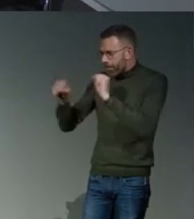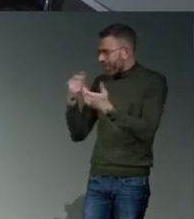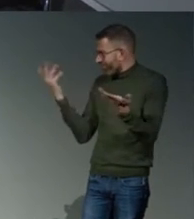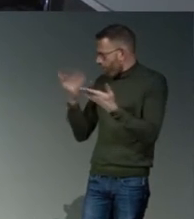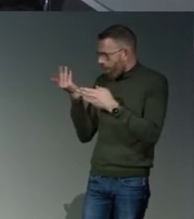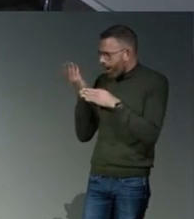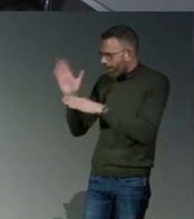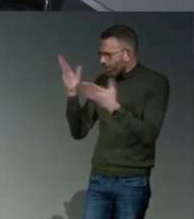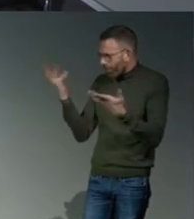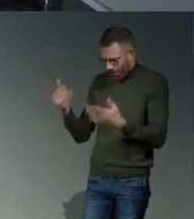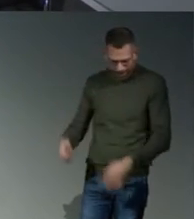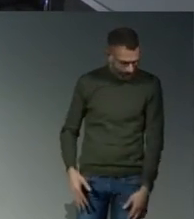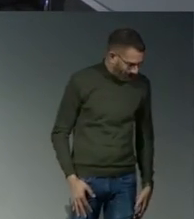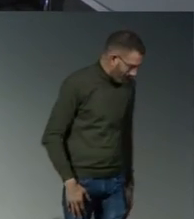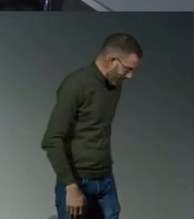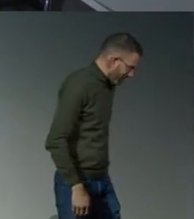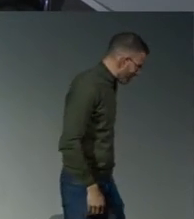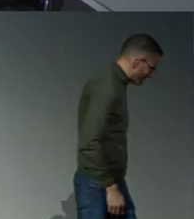les mêmes mots sans cesse.